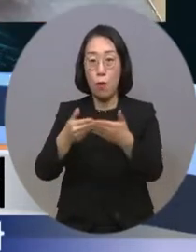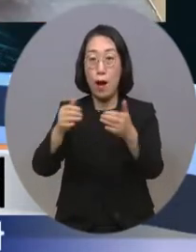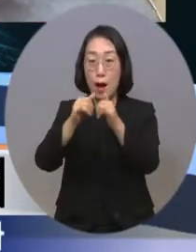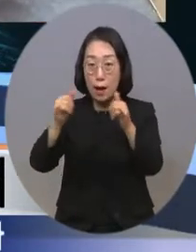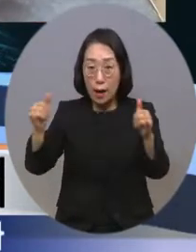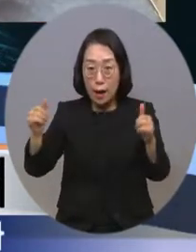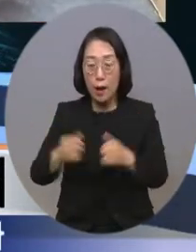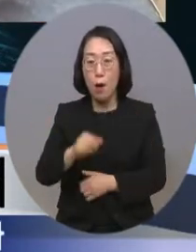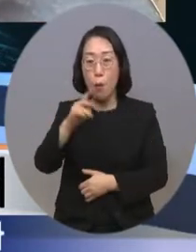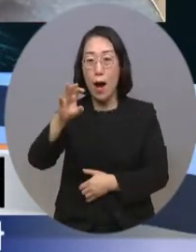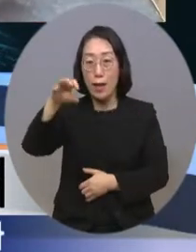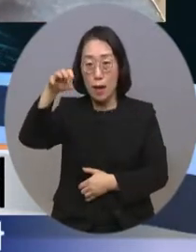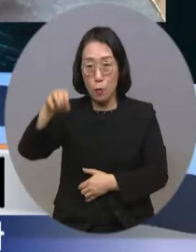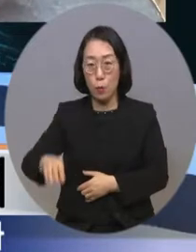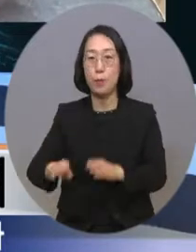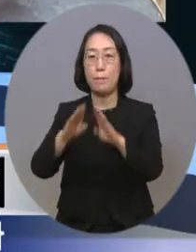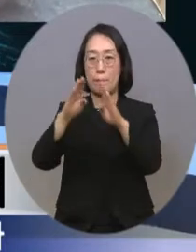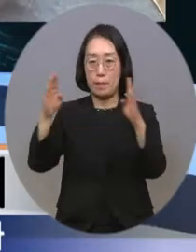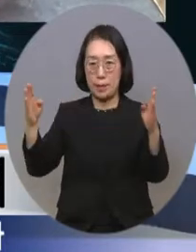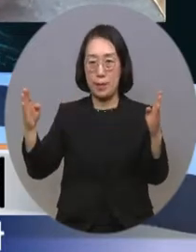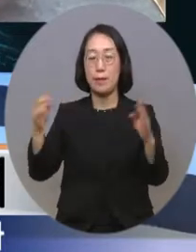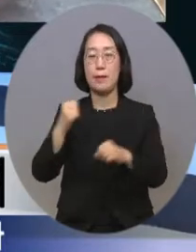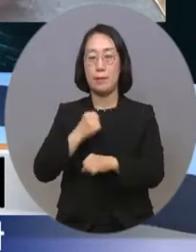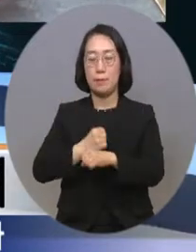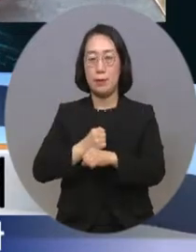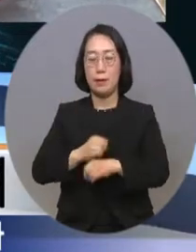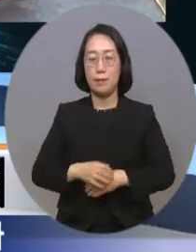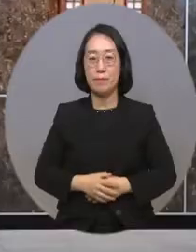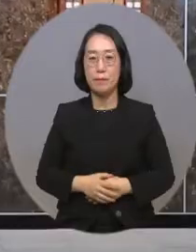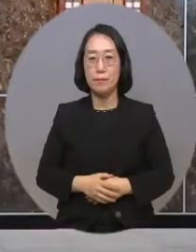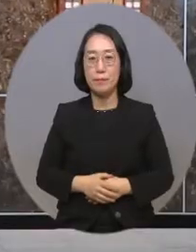광양을 찾아왔습니다. 이소영 기자가 소개합니다.